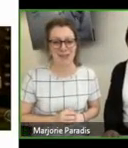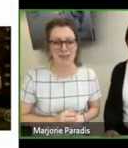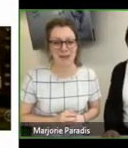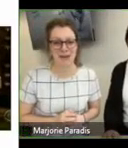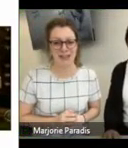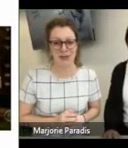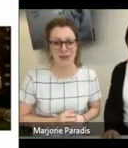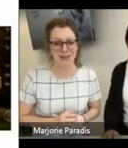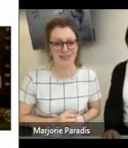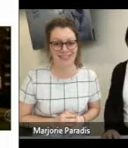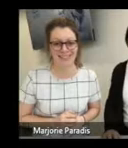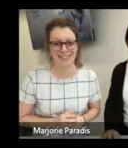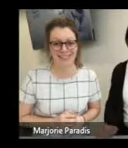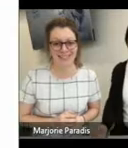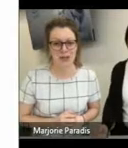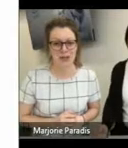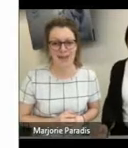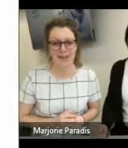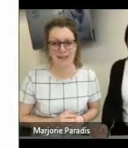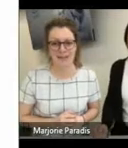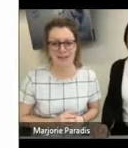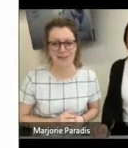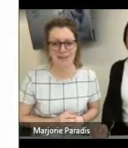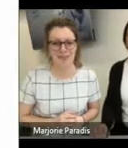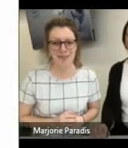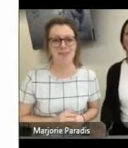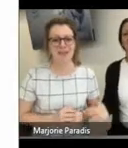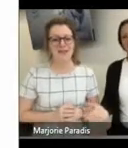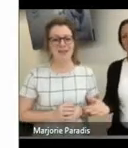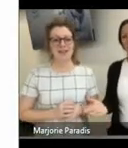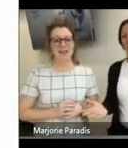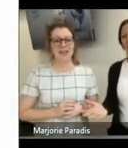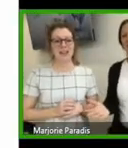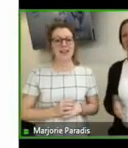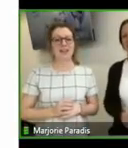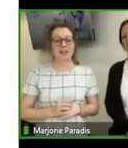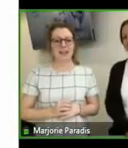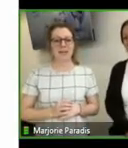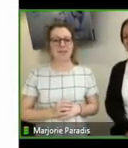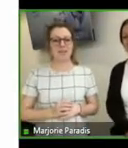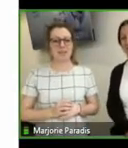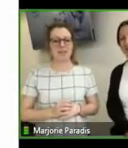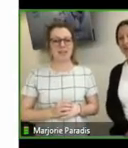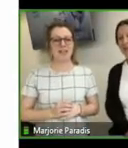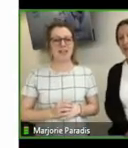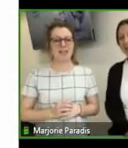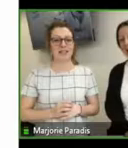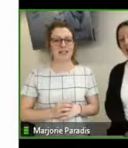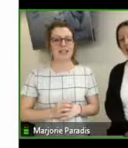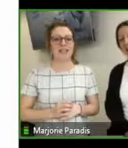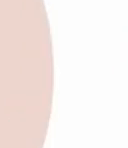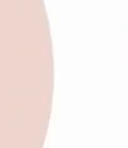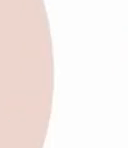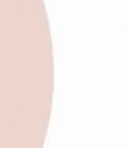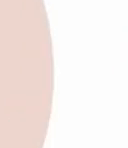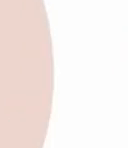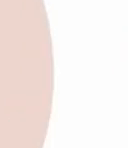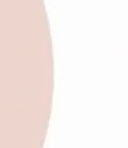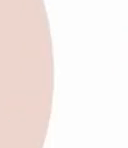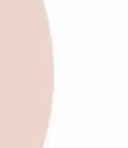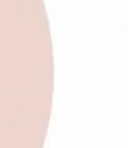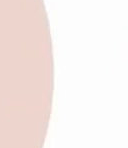de votre participation, tout le monde. C'est super. Alors, on ne veut pas péter votre bulle, mais comme le dit Patrick Lagacé, nous sommes